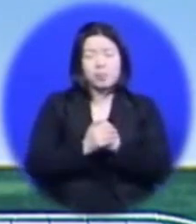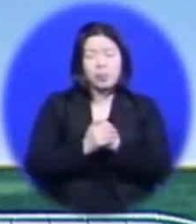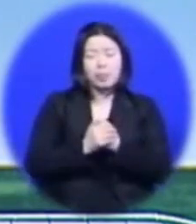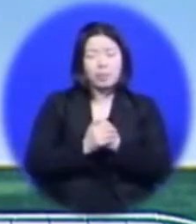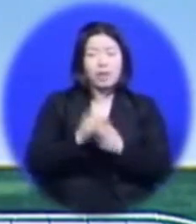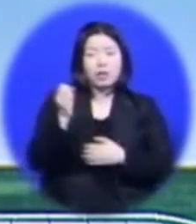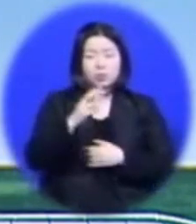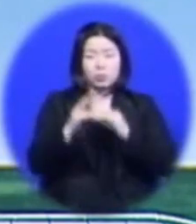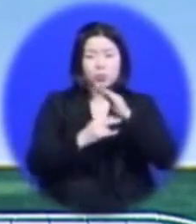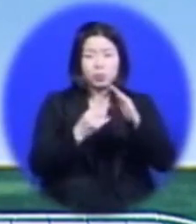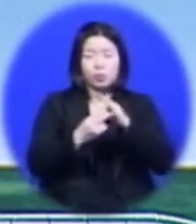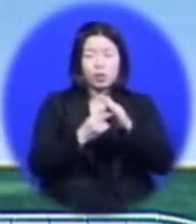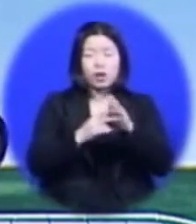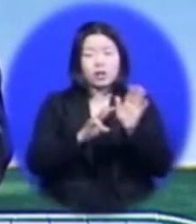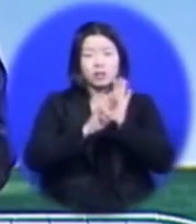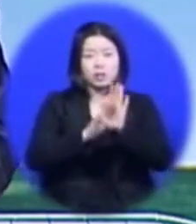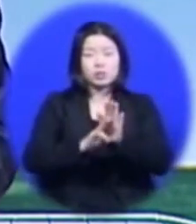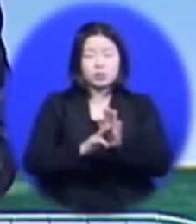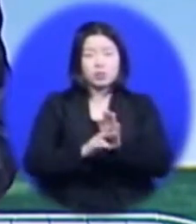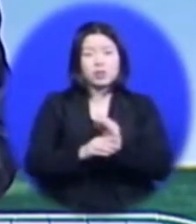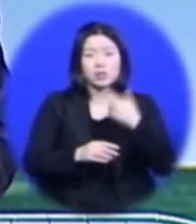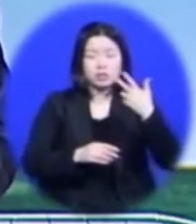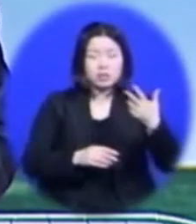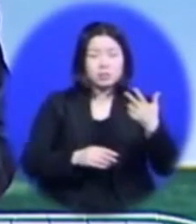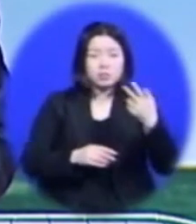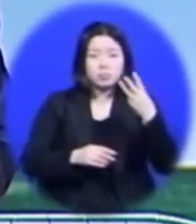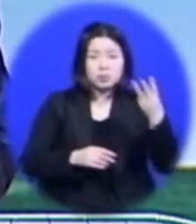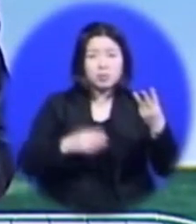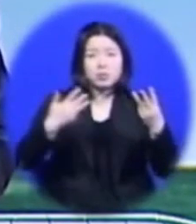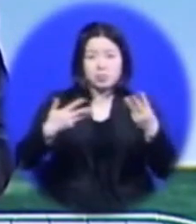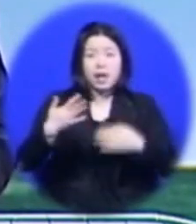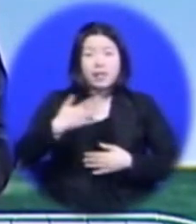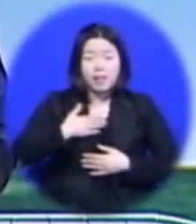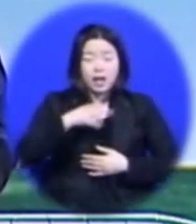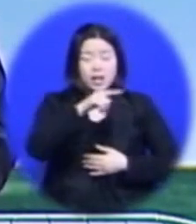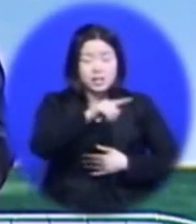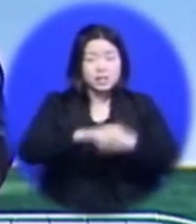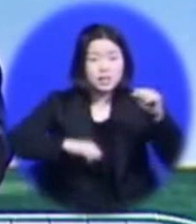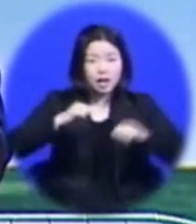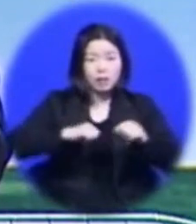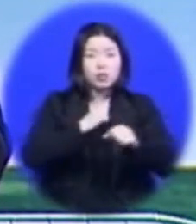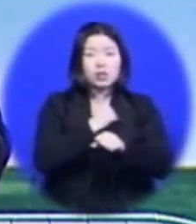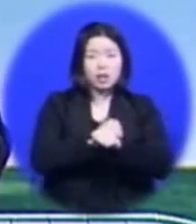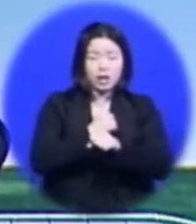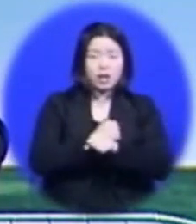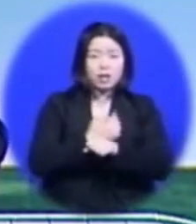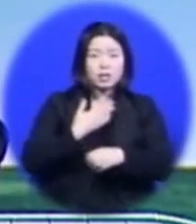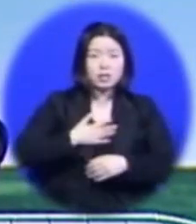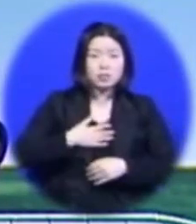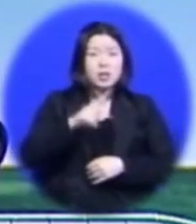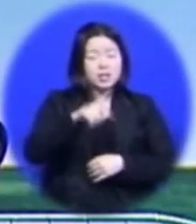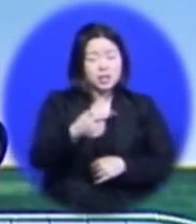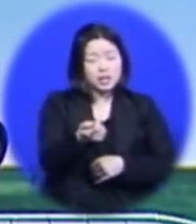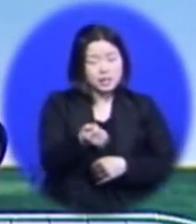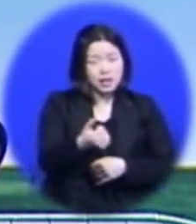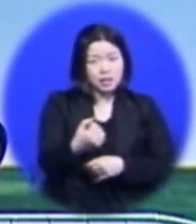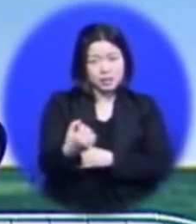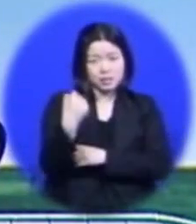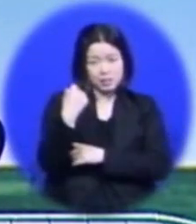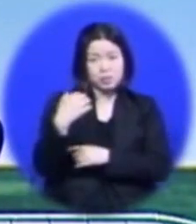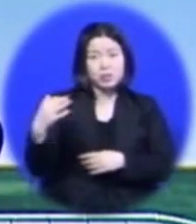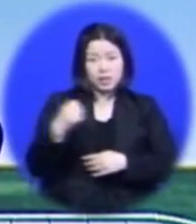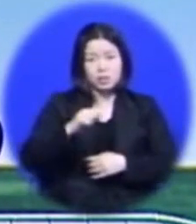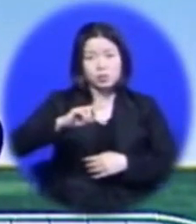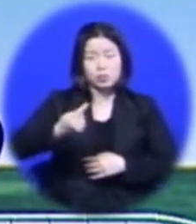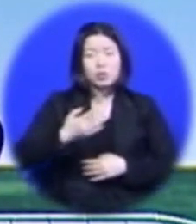요한계시록 3장 8절 빌라델비아 교회에게 내가 내 행위를 아노니 내가 작은 능력을 가지고서도